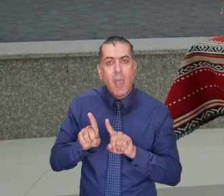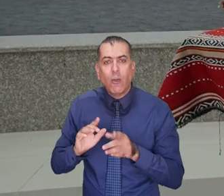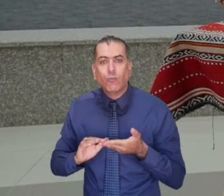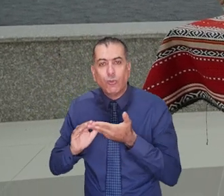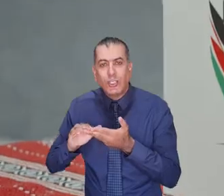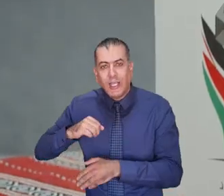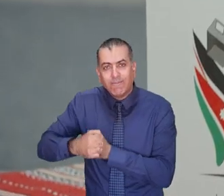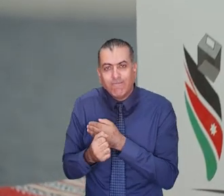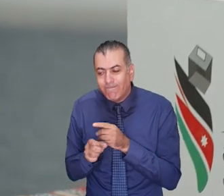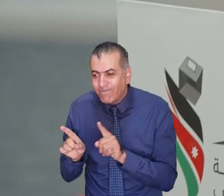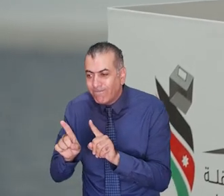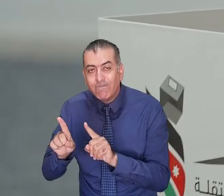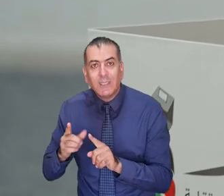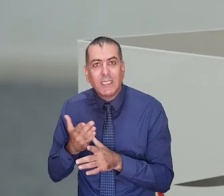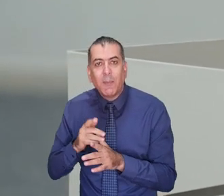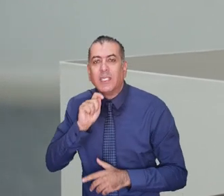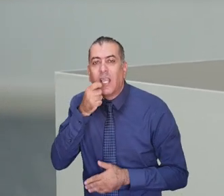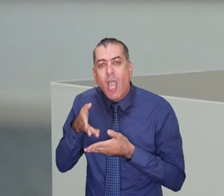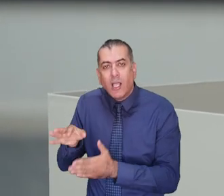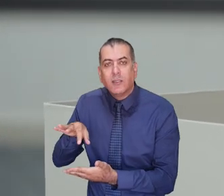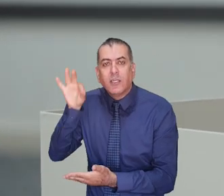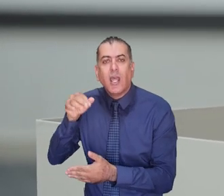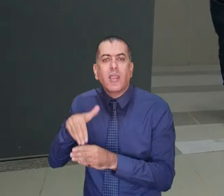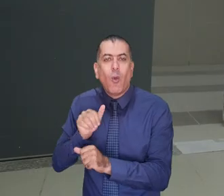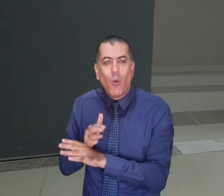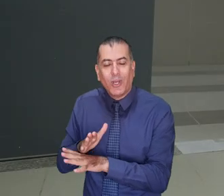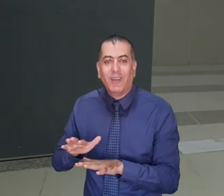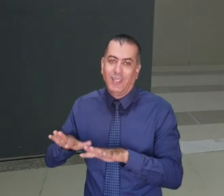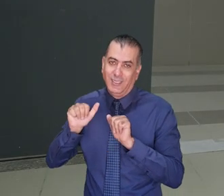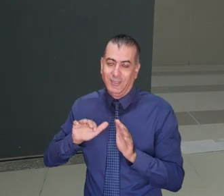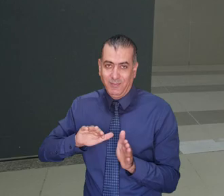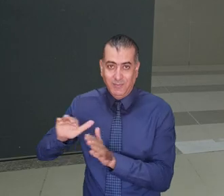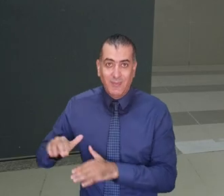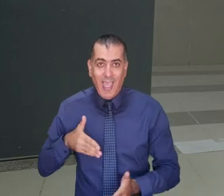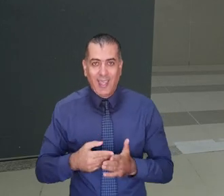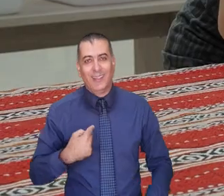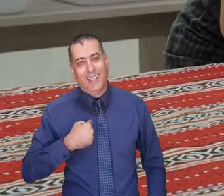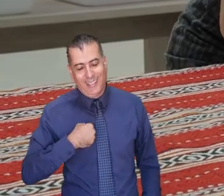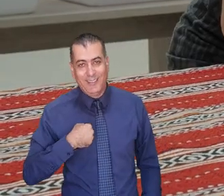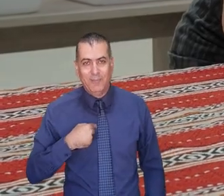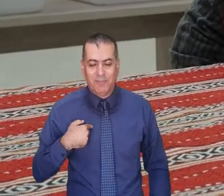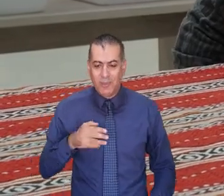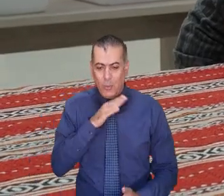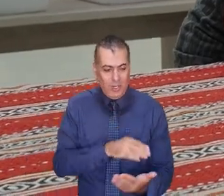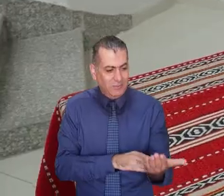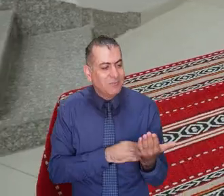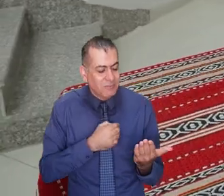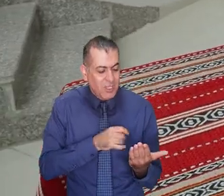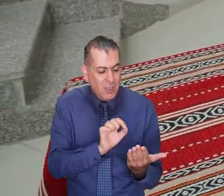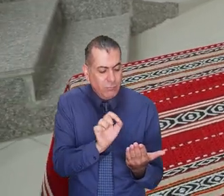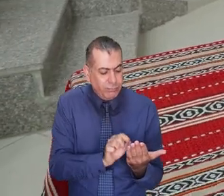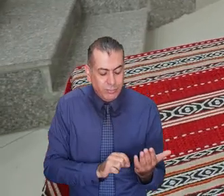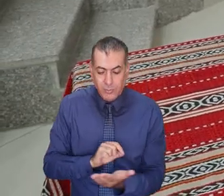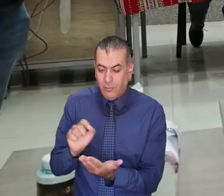ال خبيه بكل سريه وشفافيه وهون اج دور يا كبير اخذت اوراق الاقتراع